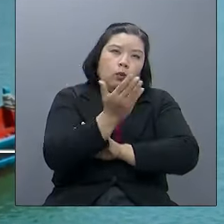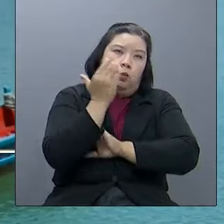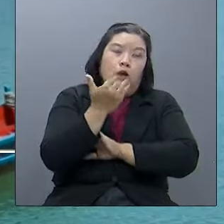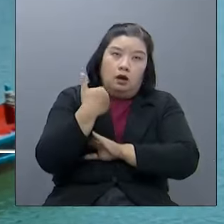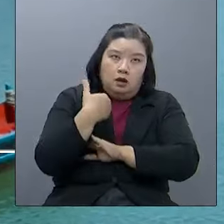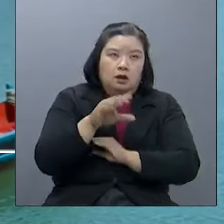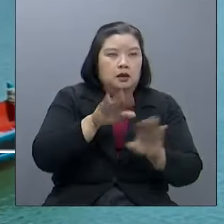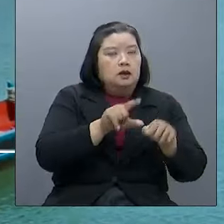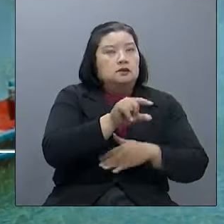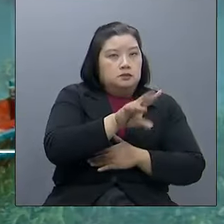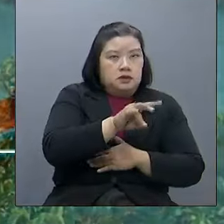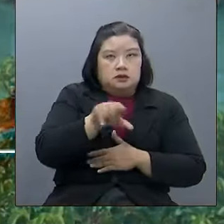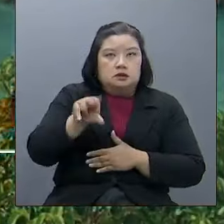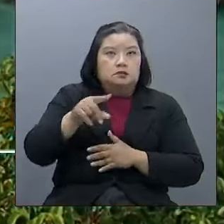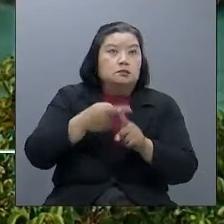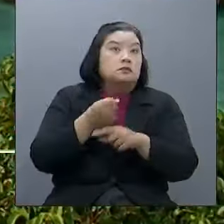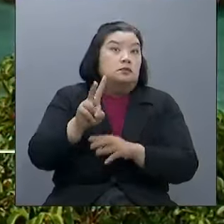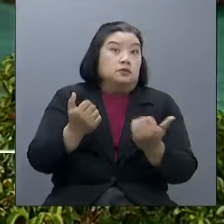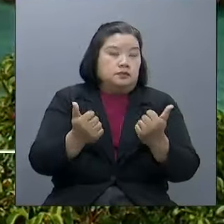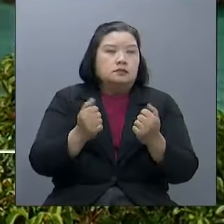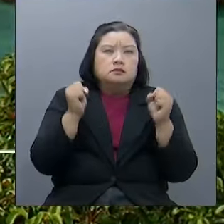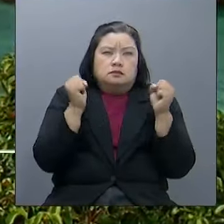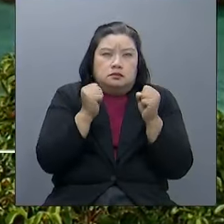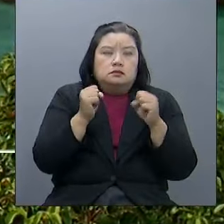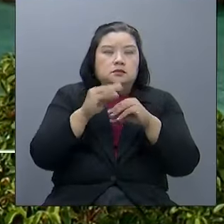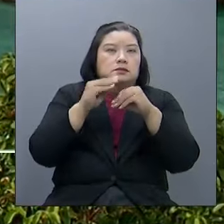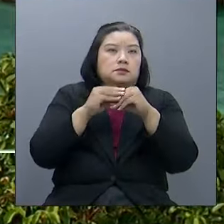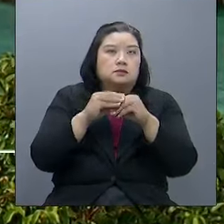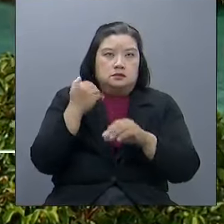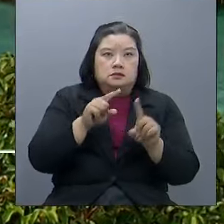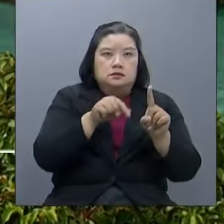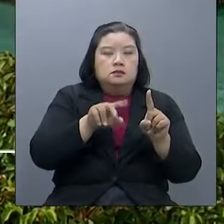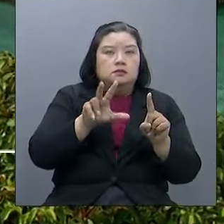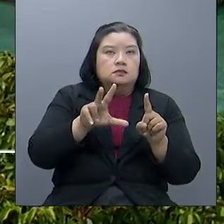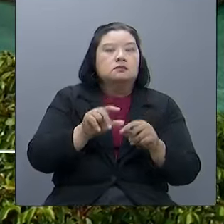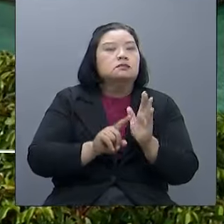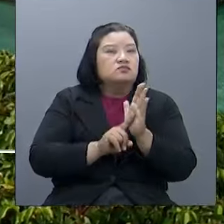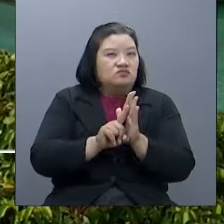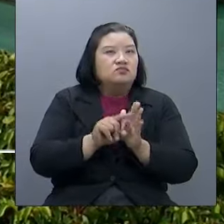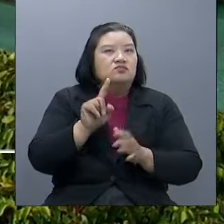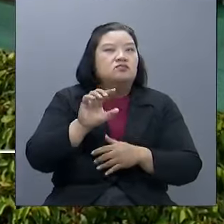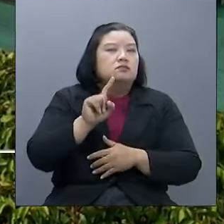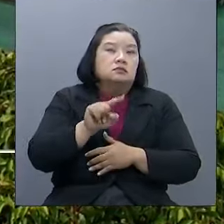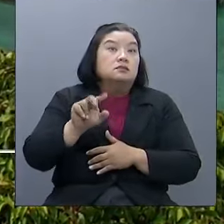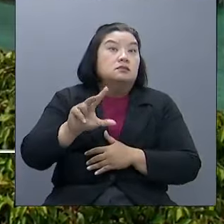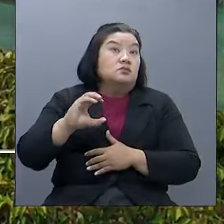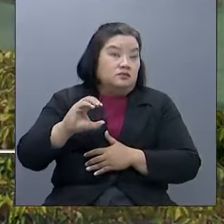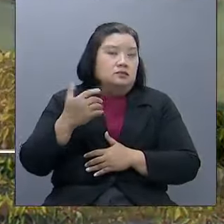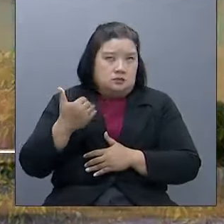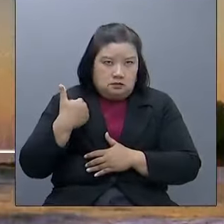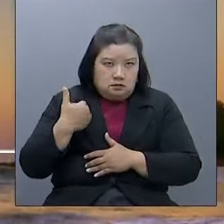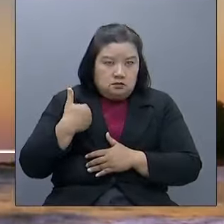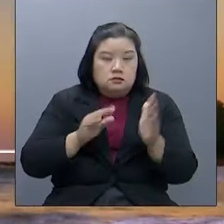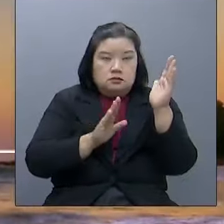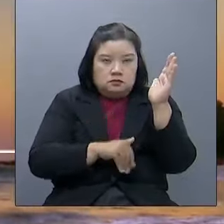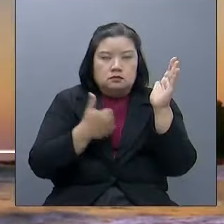ช่วงวันที่ 27-31 ธันวาคมนี้จะมีอุณหภูมิเพิ่มสูงขึ้น 1-3 องศาส่วนที่บริเวณตอนล่างของภาคยังมีฝนฟ้าคะน